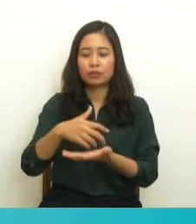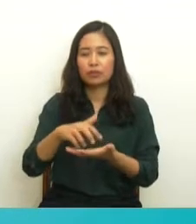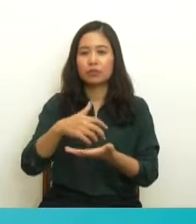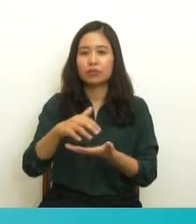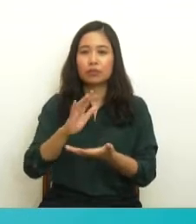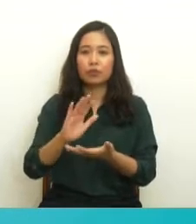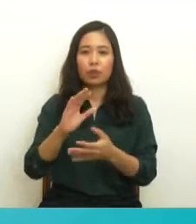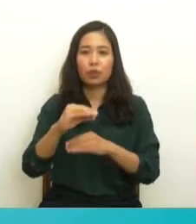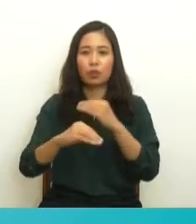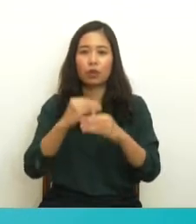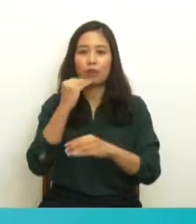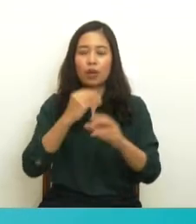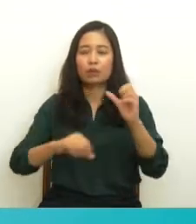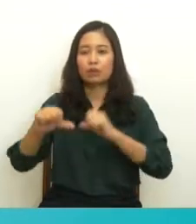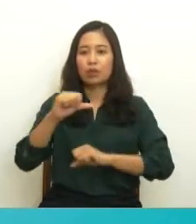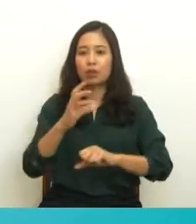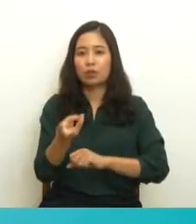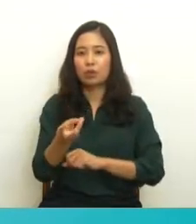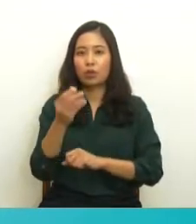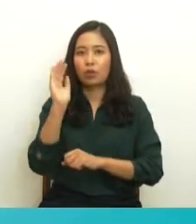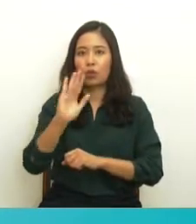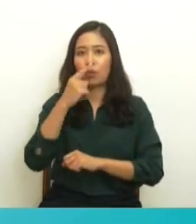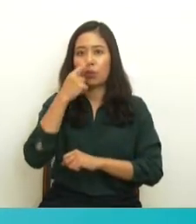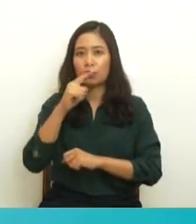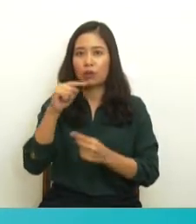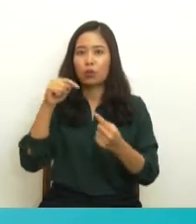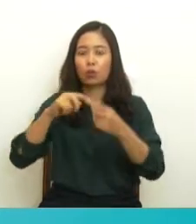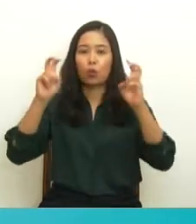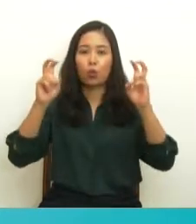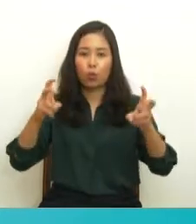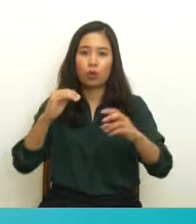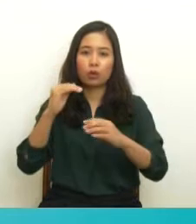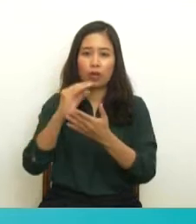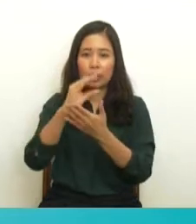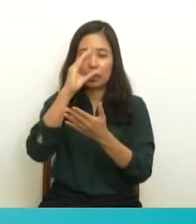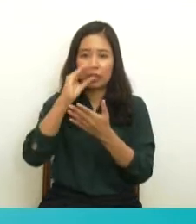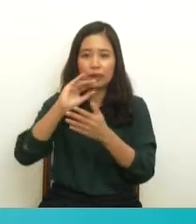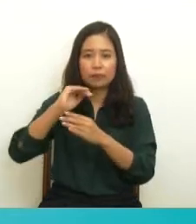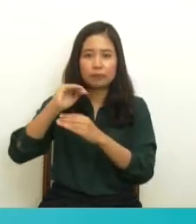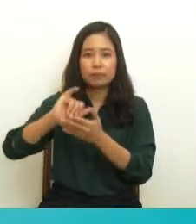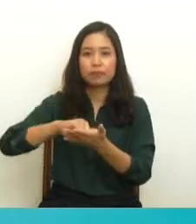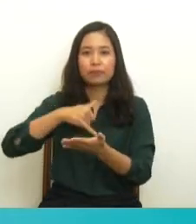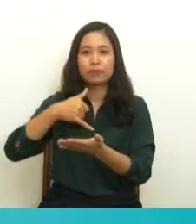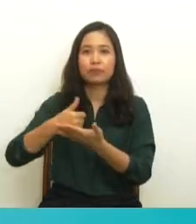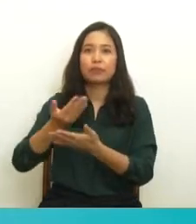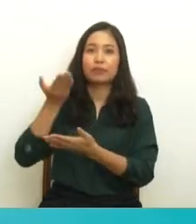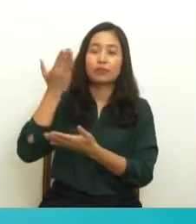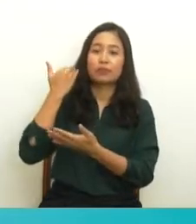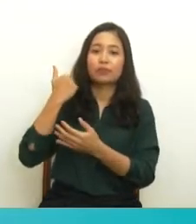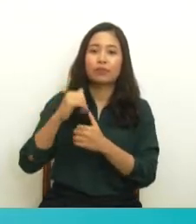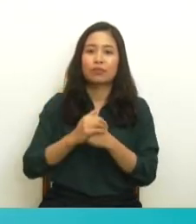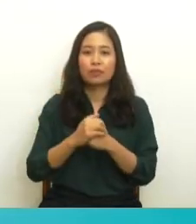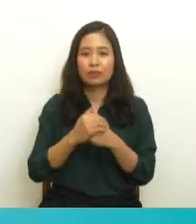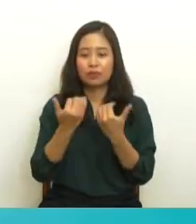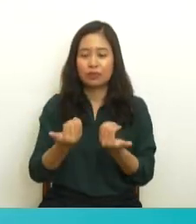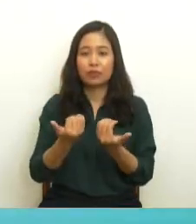าสาด น้อยประเทศไยหัวข้อการศึกษาเพอการพัฒนาที่ยังยืนในวนที่ 10 มีนาคมซึ่การสม